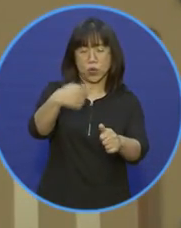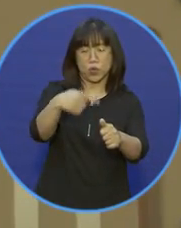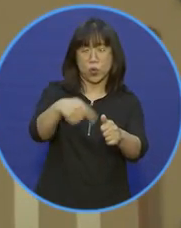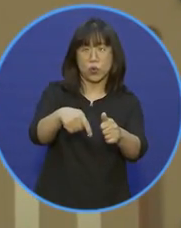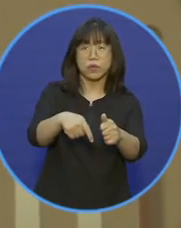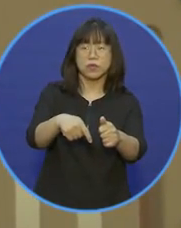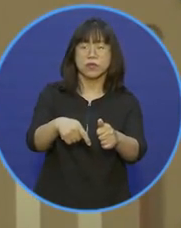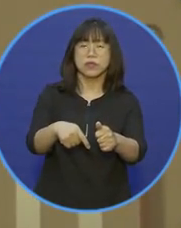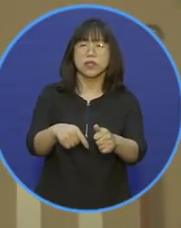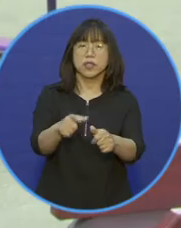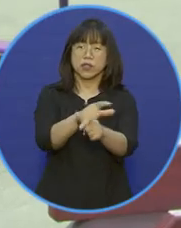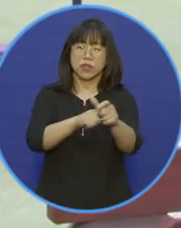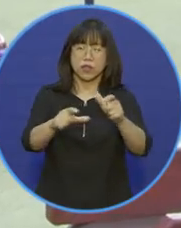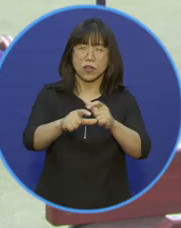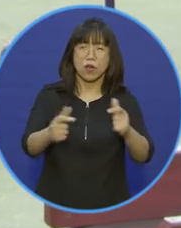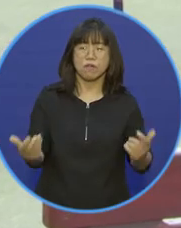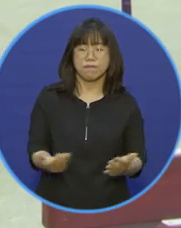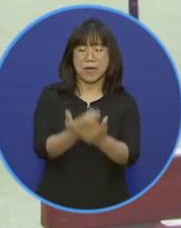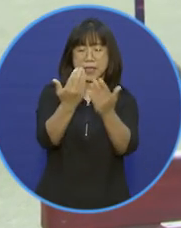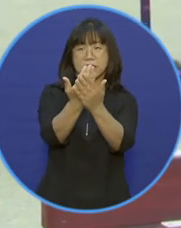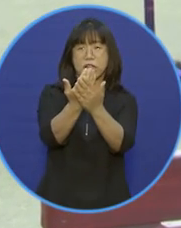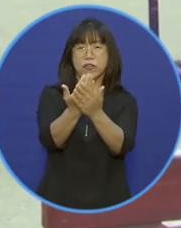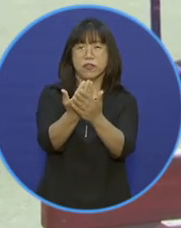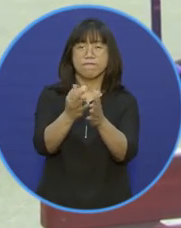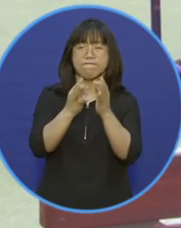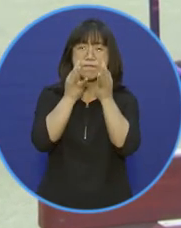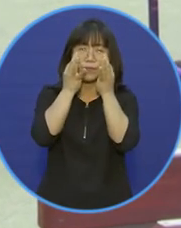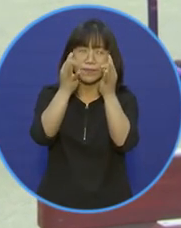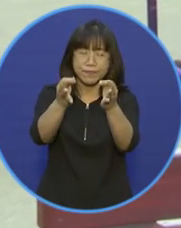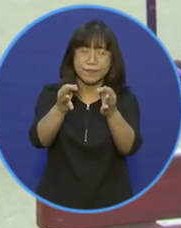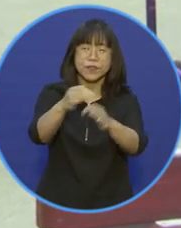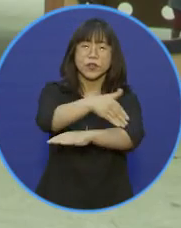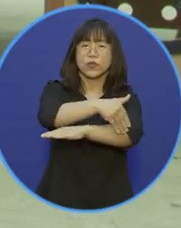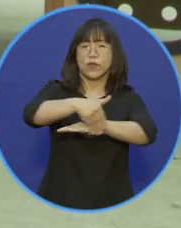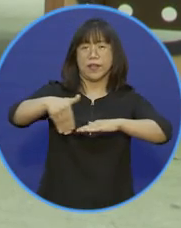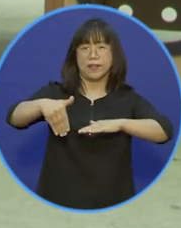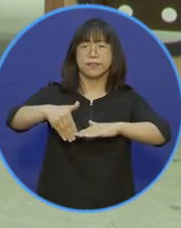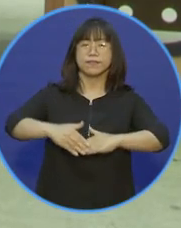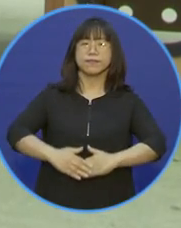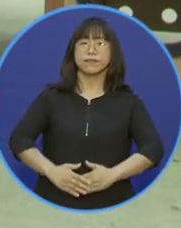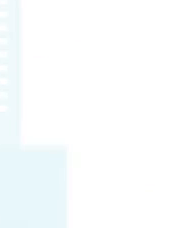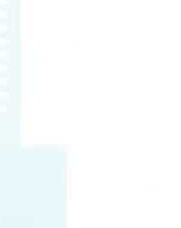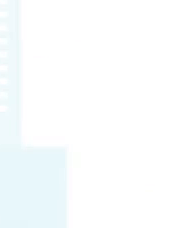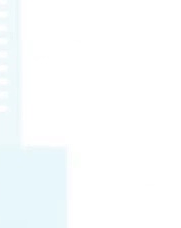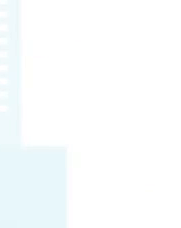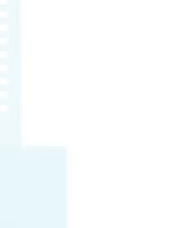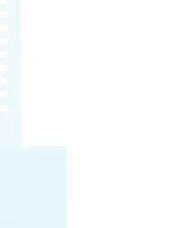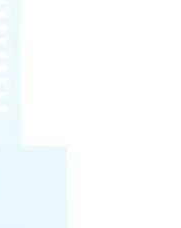교육을 강화하는 등 보안관들의 역량 강화에도 더욱 매진할 계획입니다.